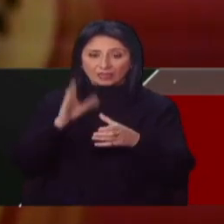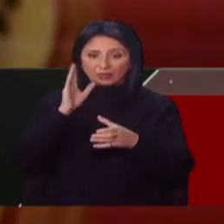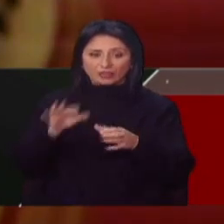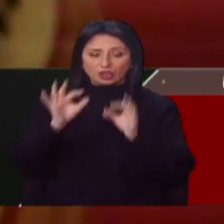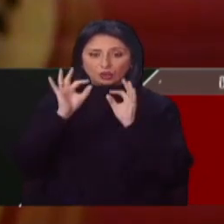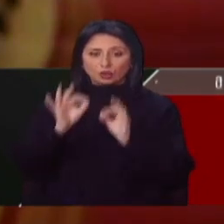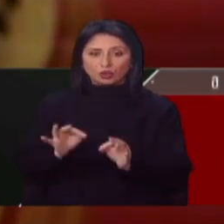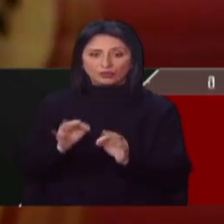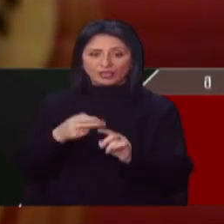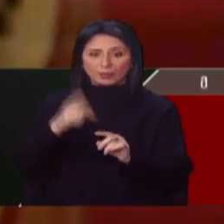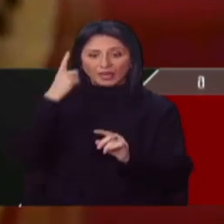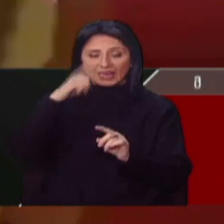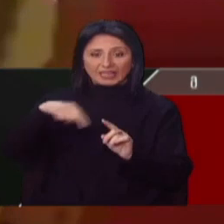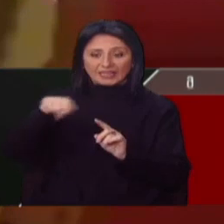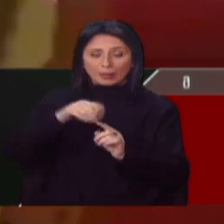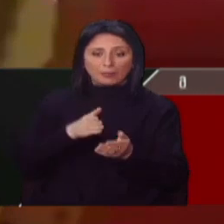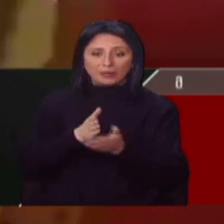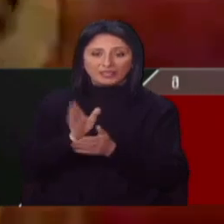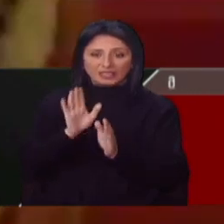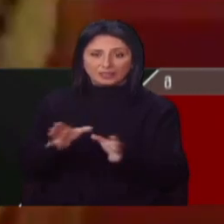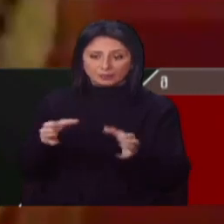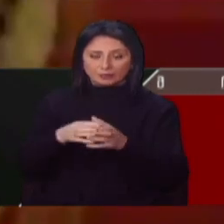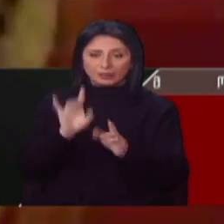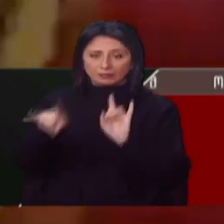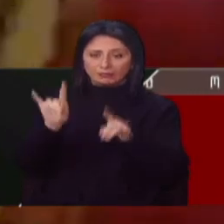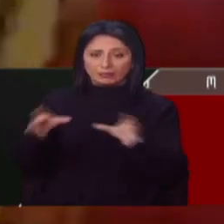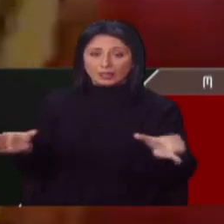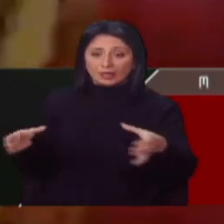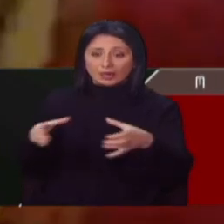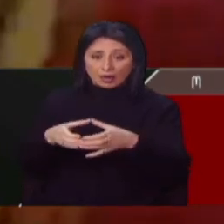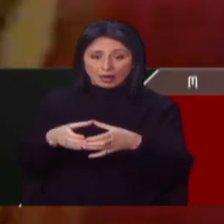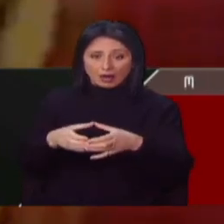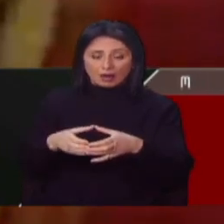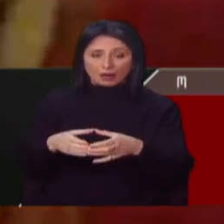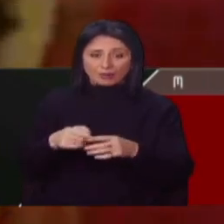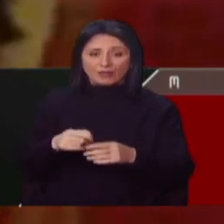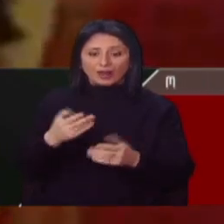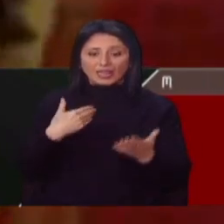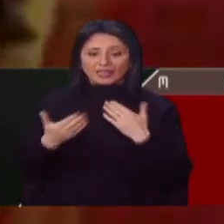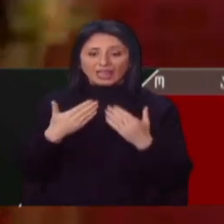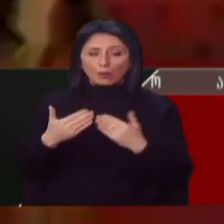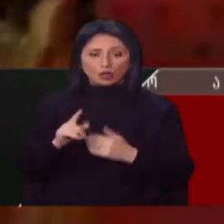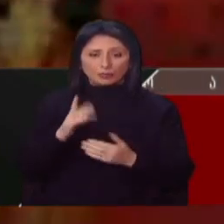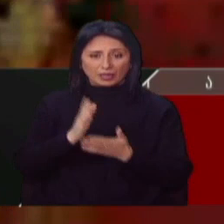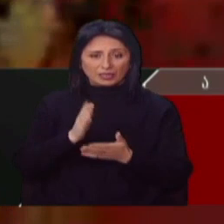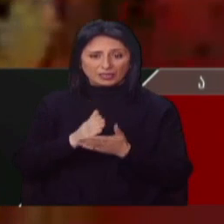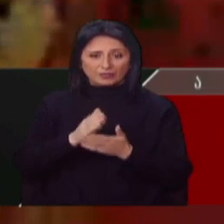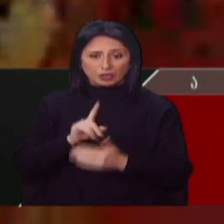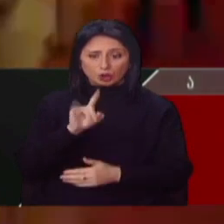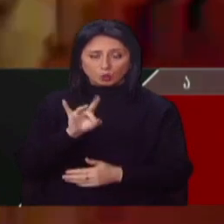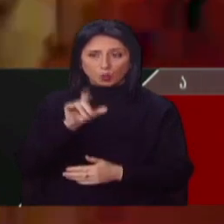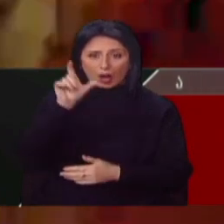იქნება სწორედ ამ იდეის თუ ამ პრინციპების გარშემო. ყველამ კარგად იცის დამოკიდებულება, რაც არსებობს